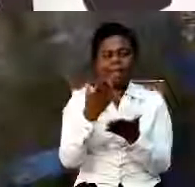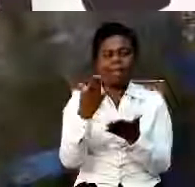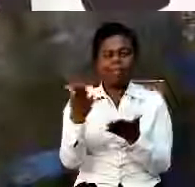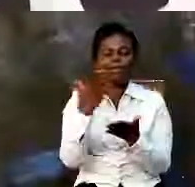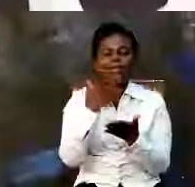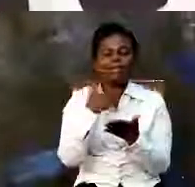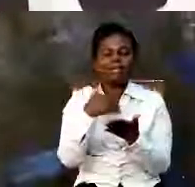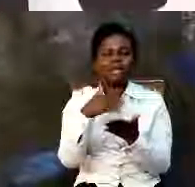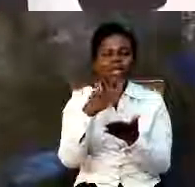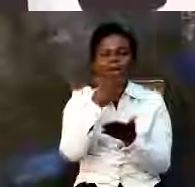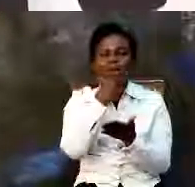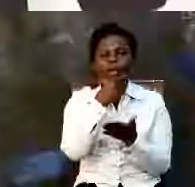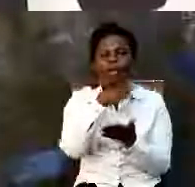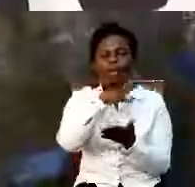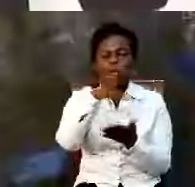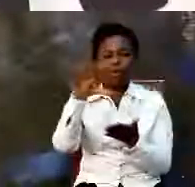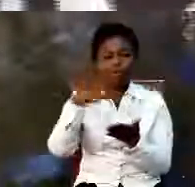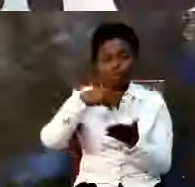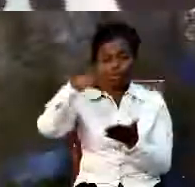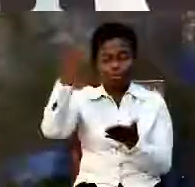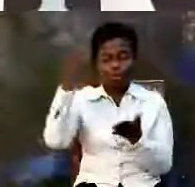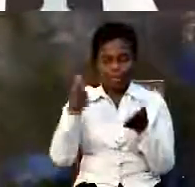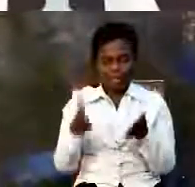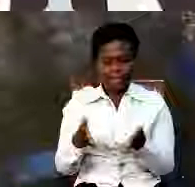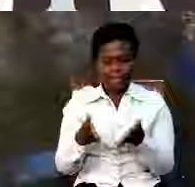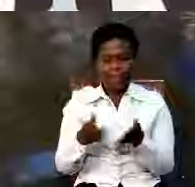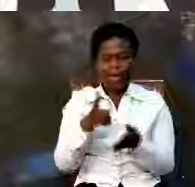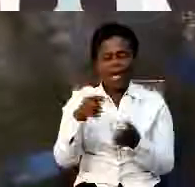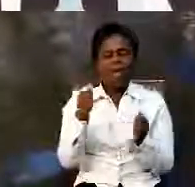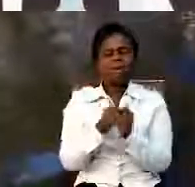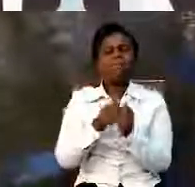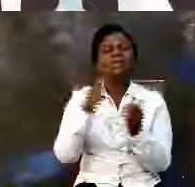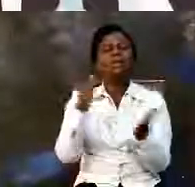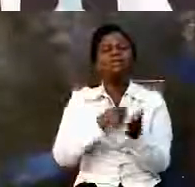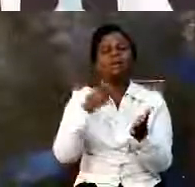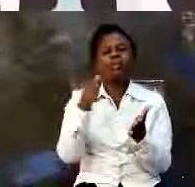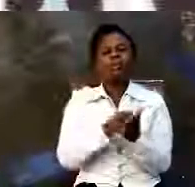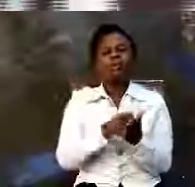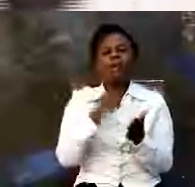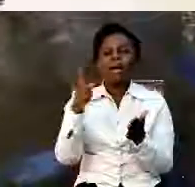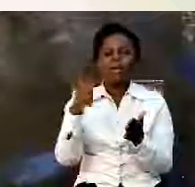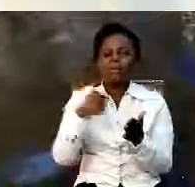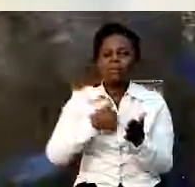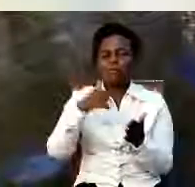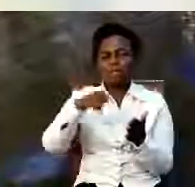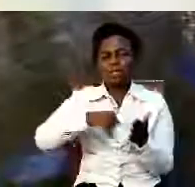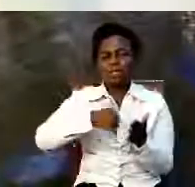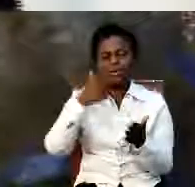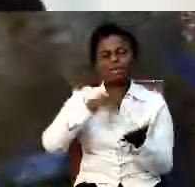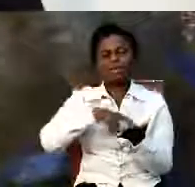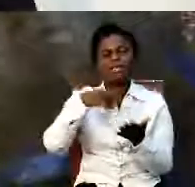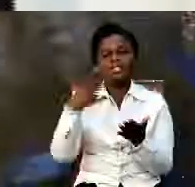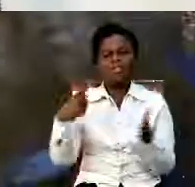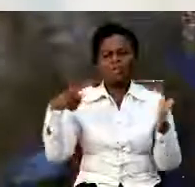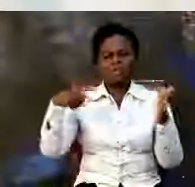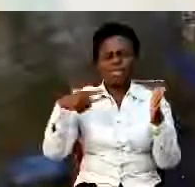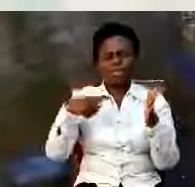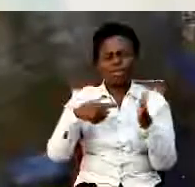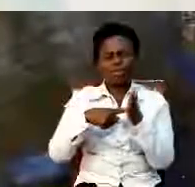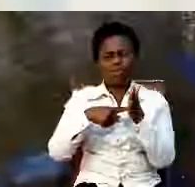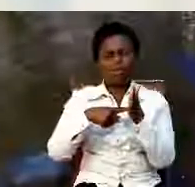ningetaka wanaume wote tuondoke nayo leo. Haya mambo haya ni magumu. Hata mimi mwenyewe yananichoma kweli. Yaani